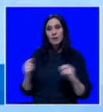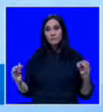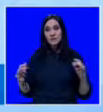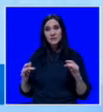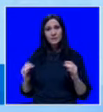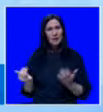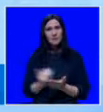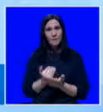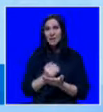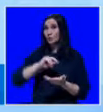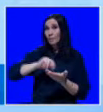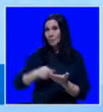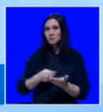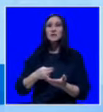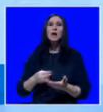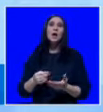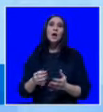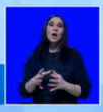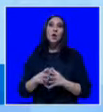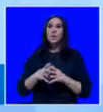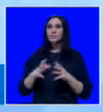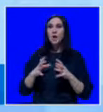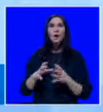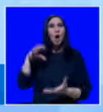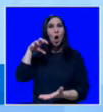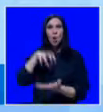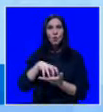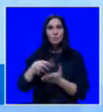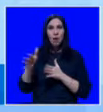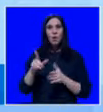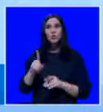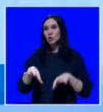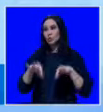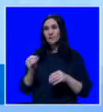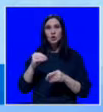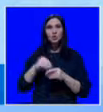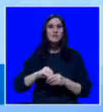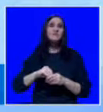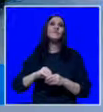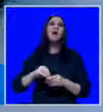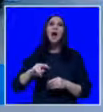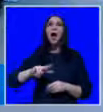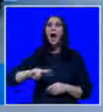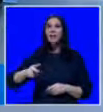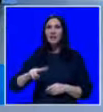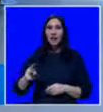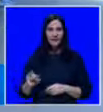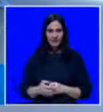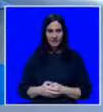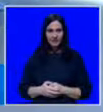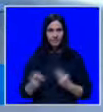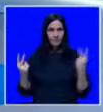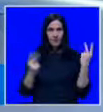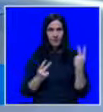на подписи, е една армия от хора, които са готови да участват в алтернатива. Разбира